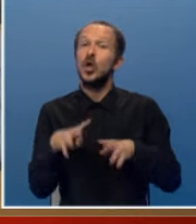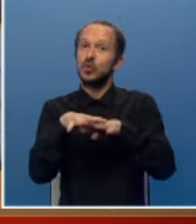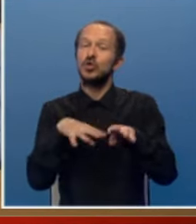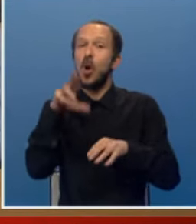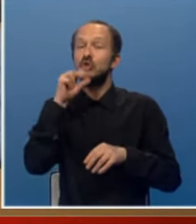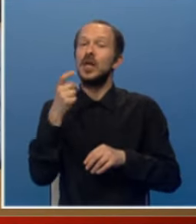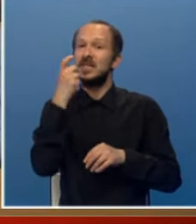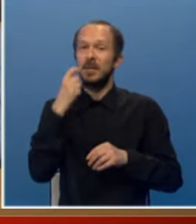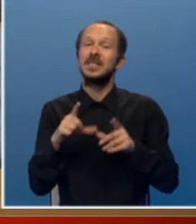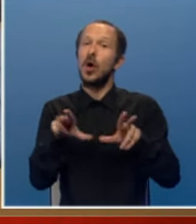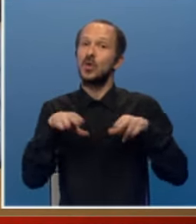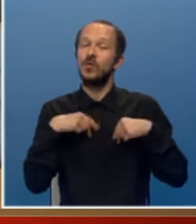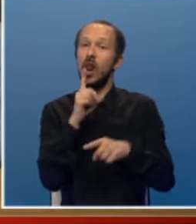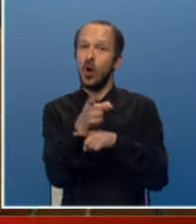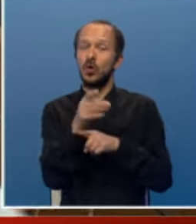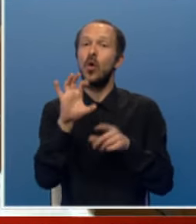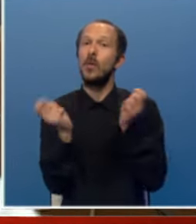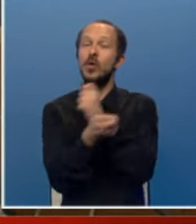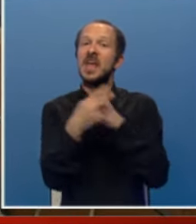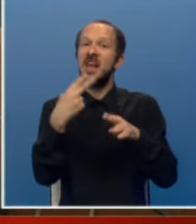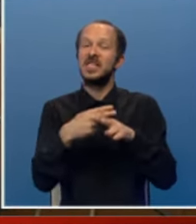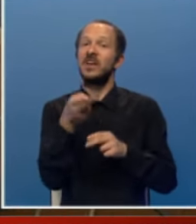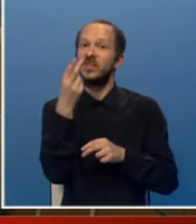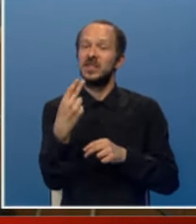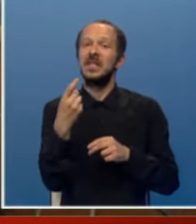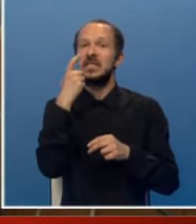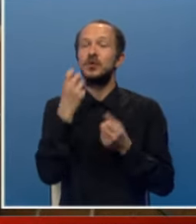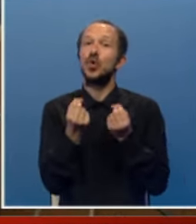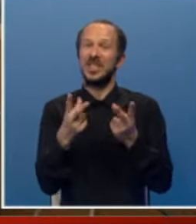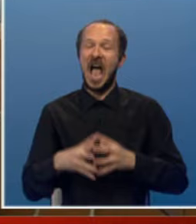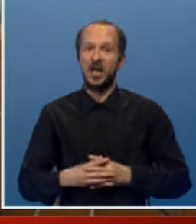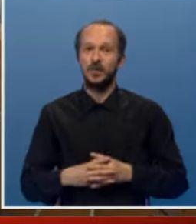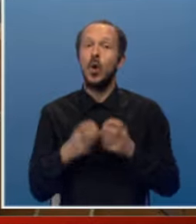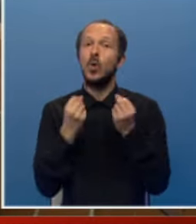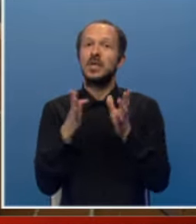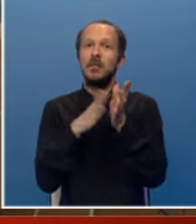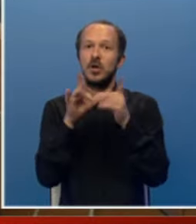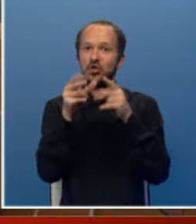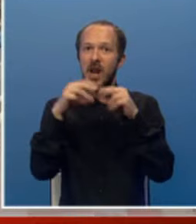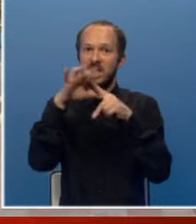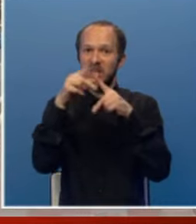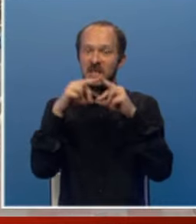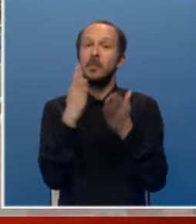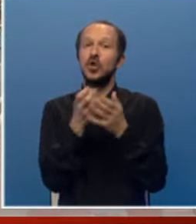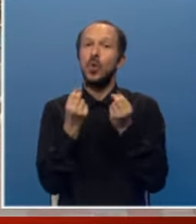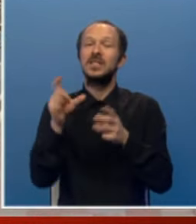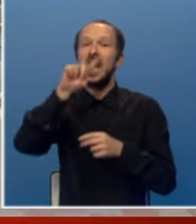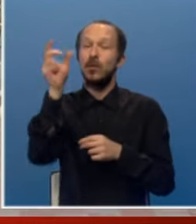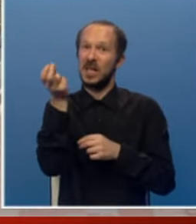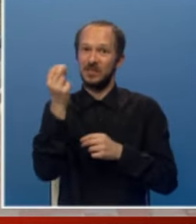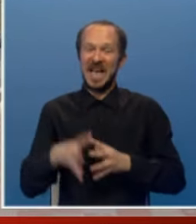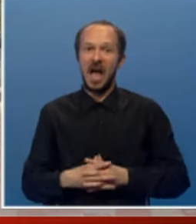Skupština opštine Srebrenice usvojila je odluku o promjeni naziva 20 srebreničkih ulica. Ulica Maršala Tita biće ulica Republika